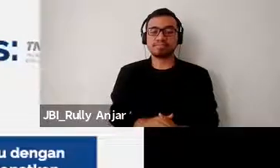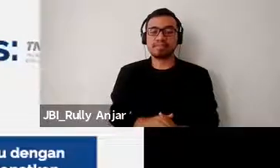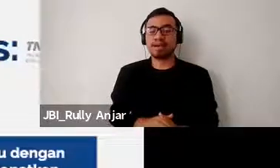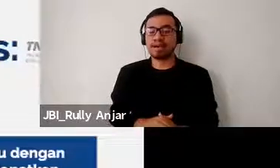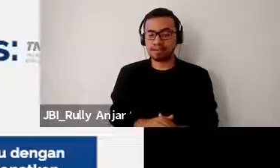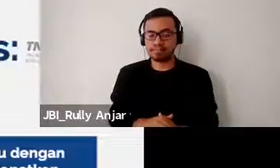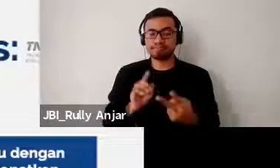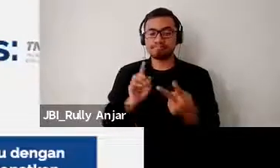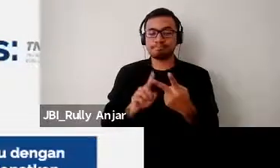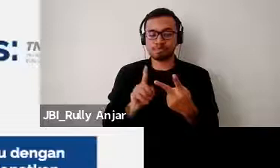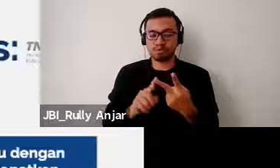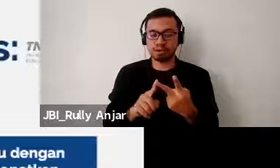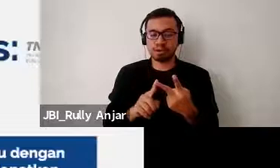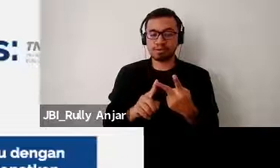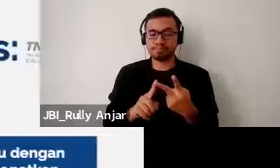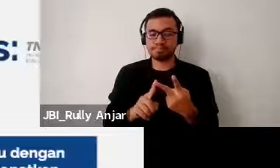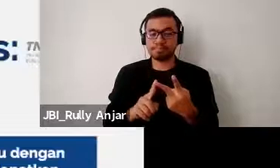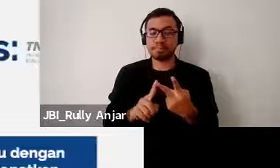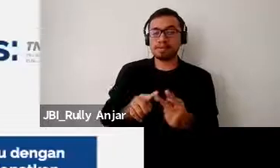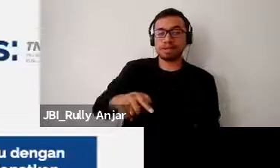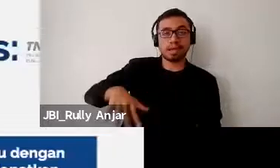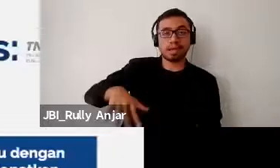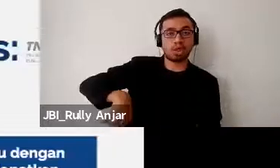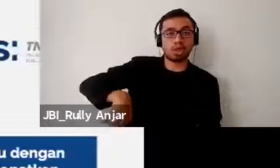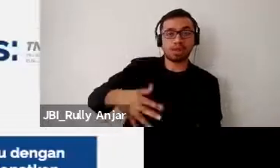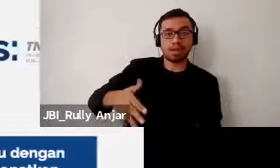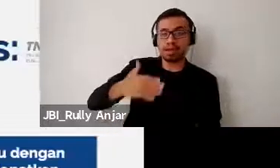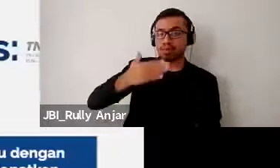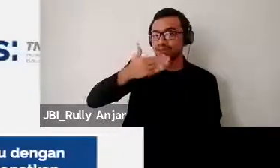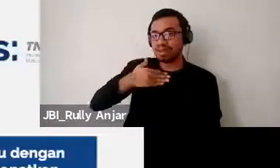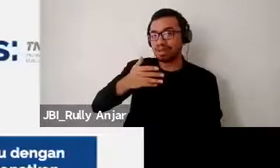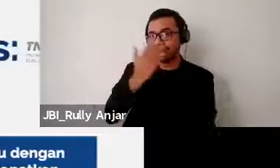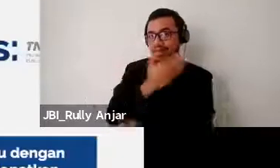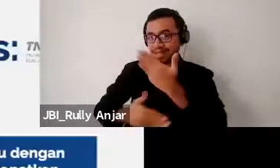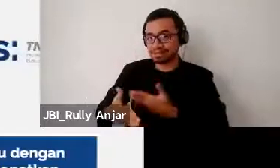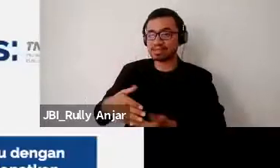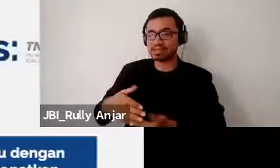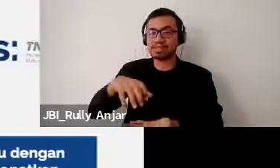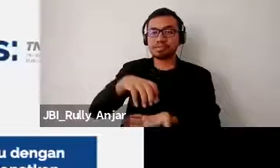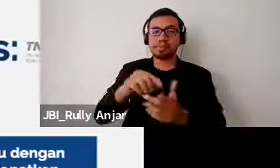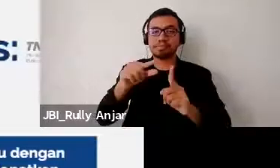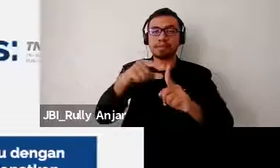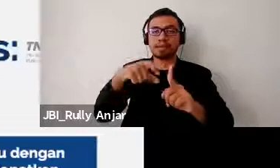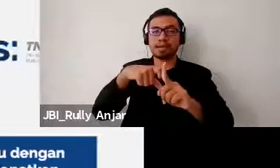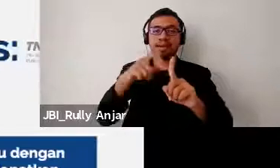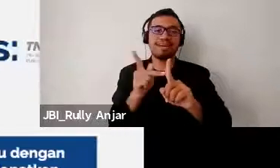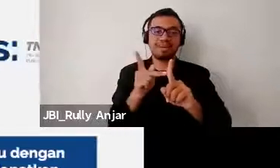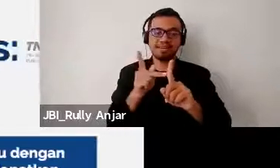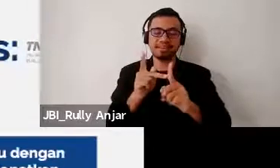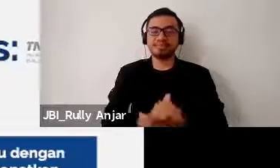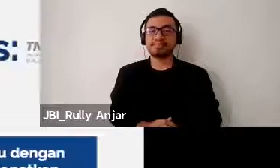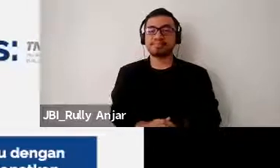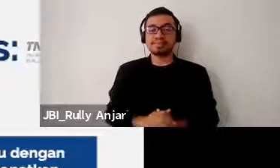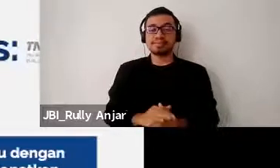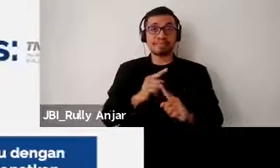disabilitas bagi keluarga yang memiliki anggota disabilitas di PKH. Tetapi kalau kita lihat jumlah atau coverage dari